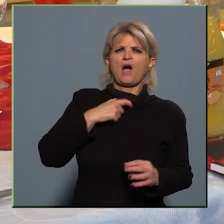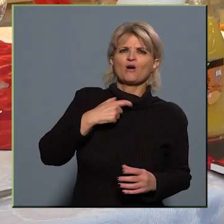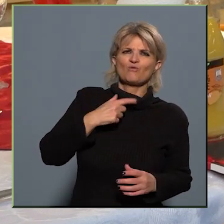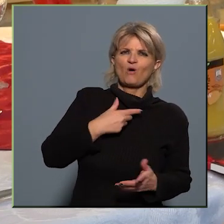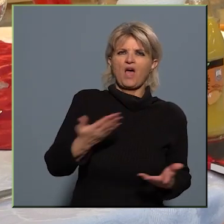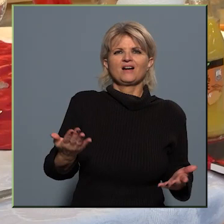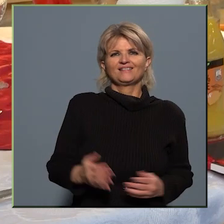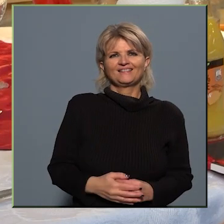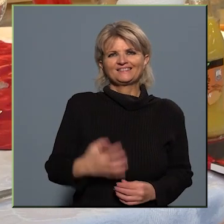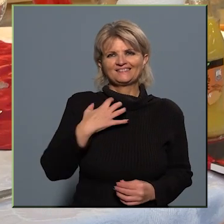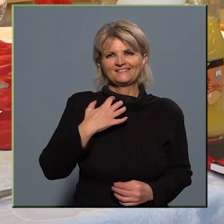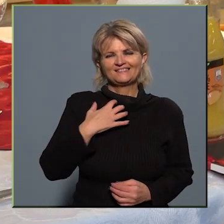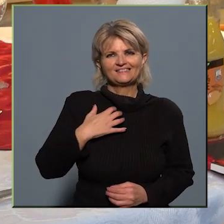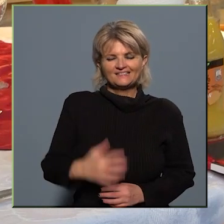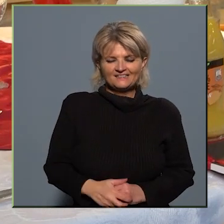külön.